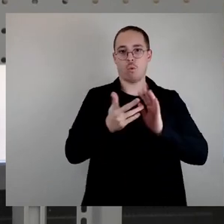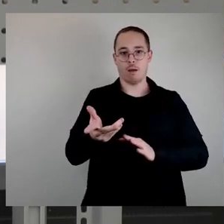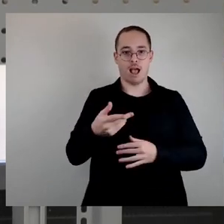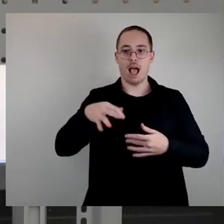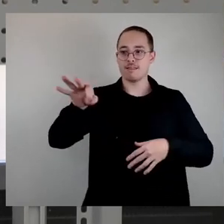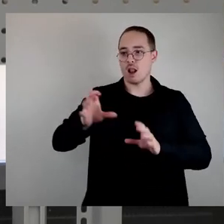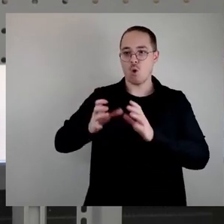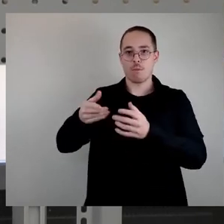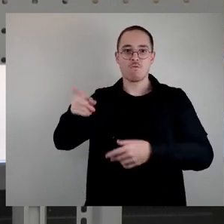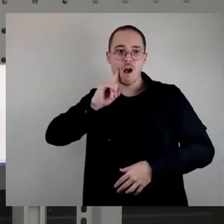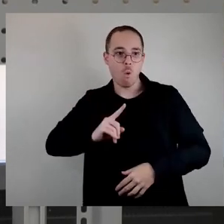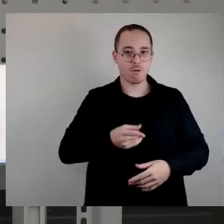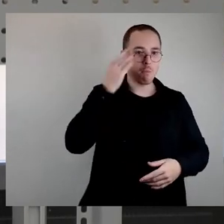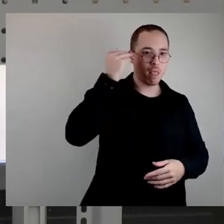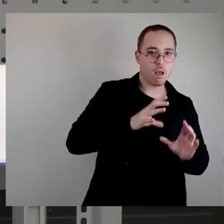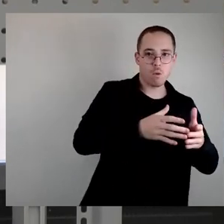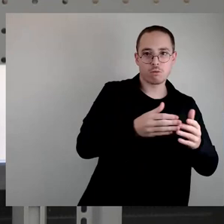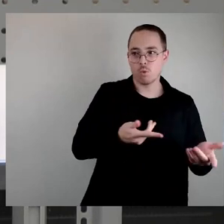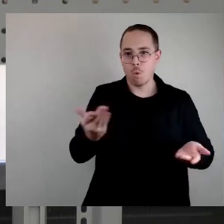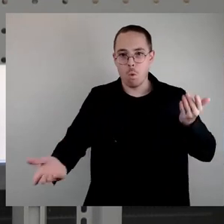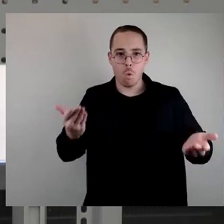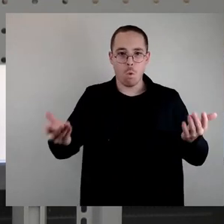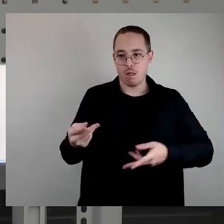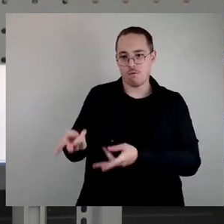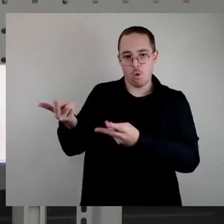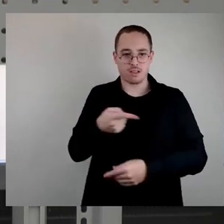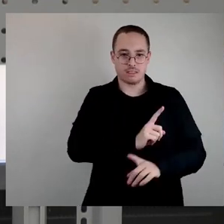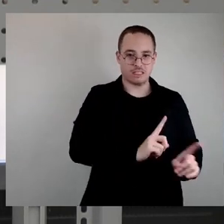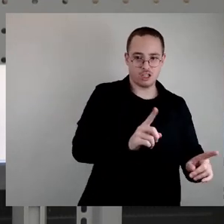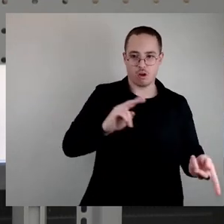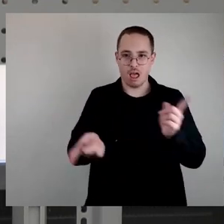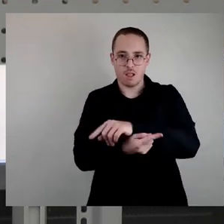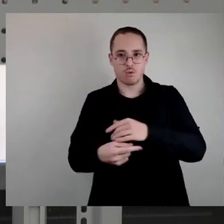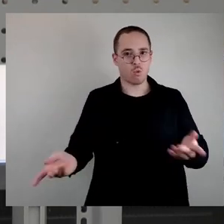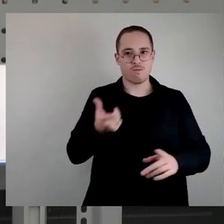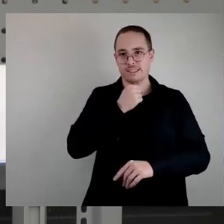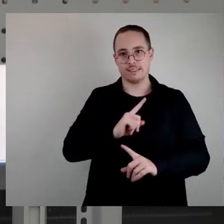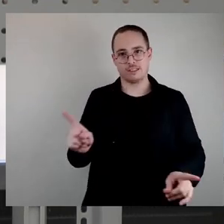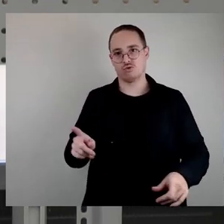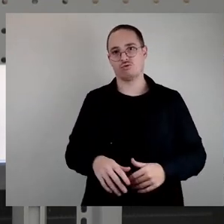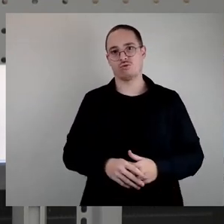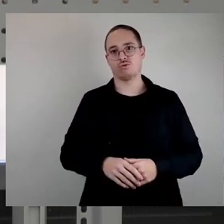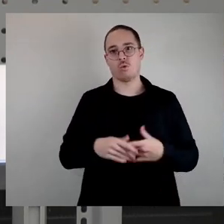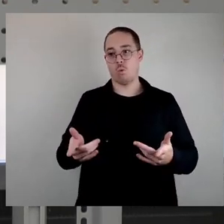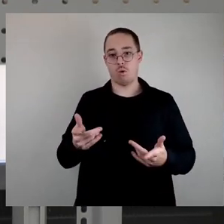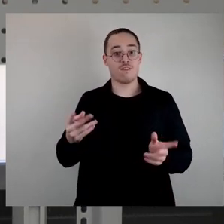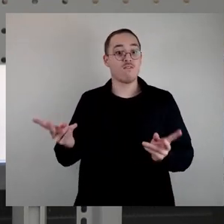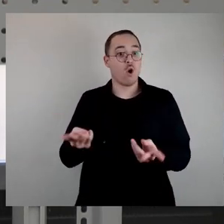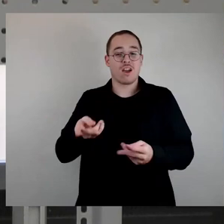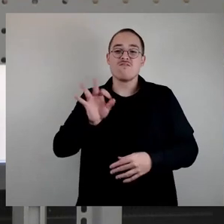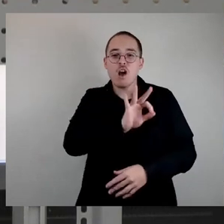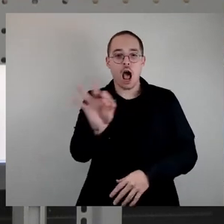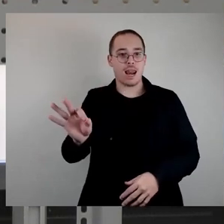sollen. Diese Vertretung soll für alle Fußballer und Fußballerinnen erfolgen, nicht nur für Frauen. Mit